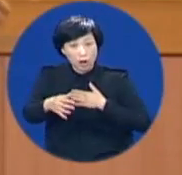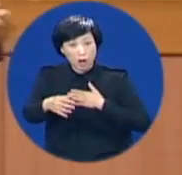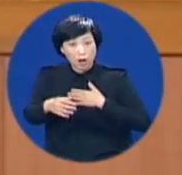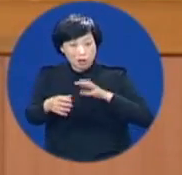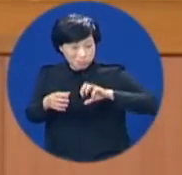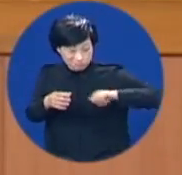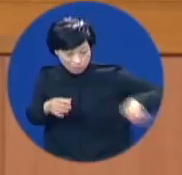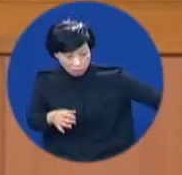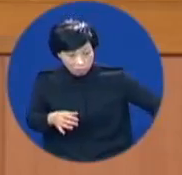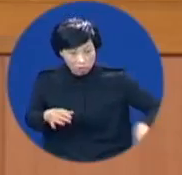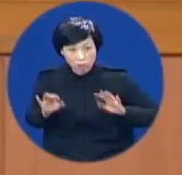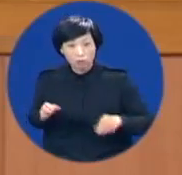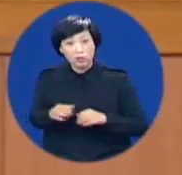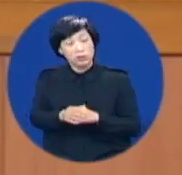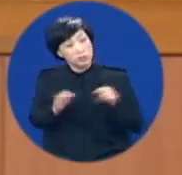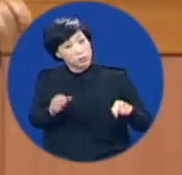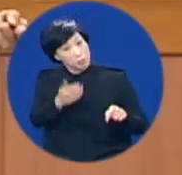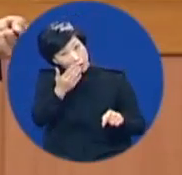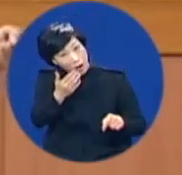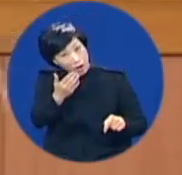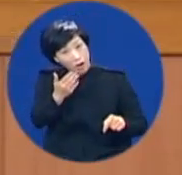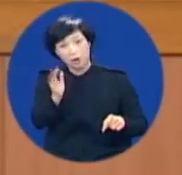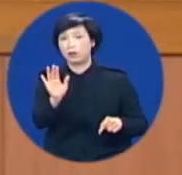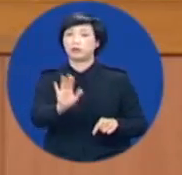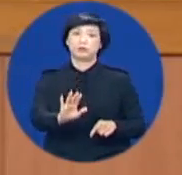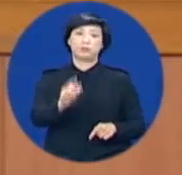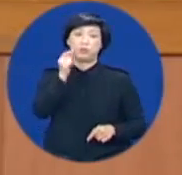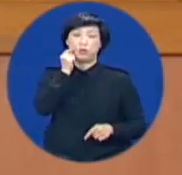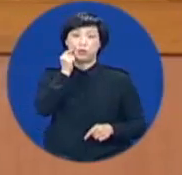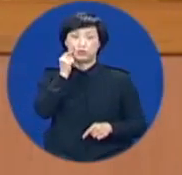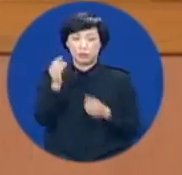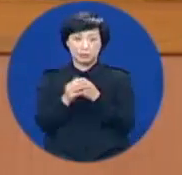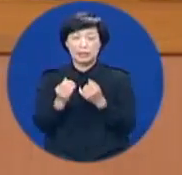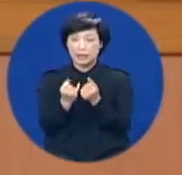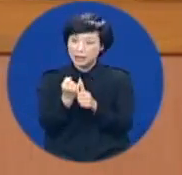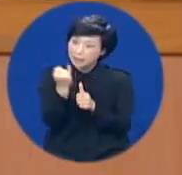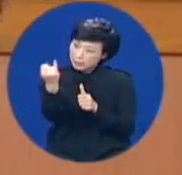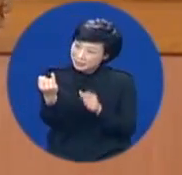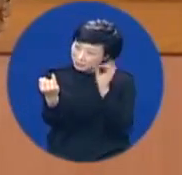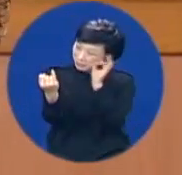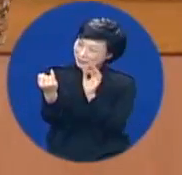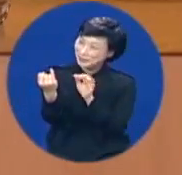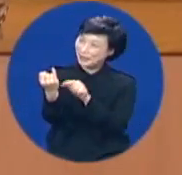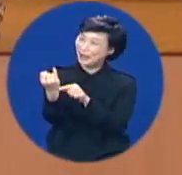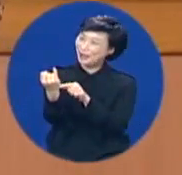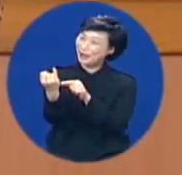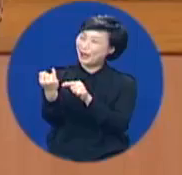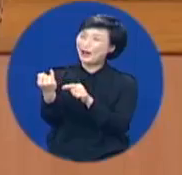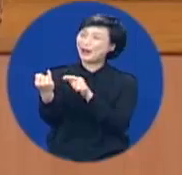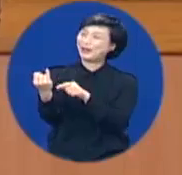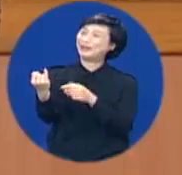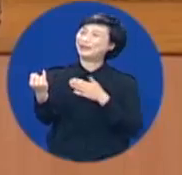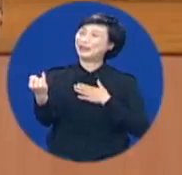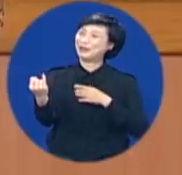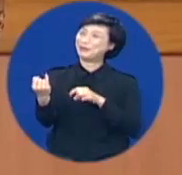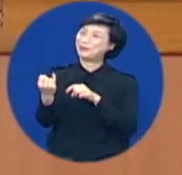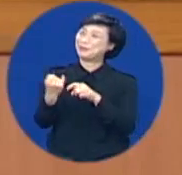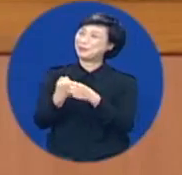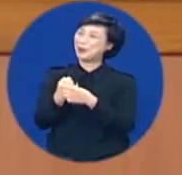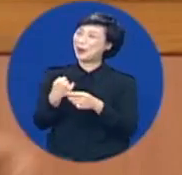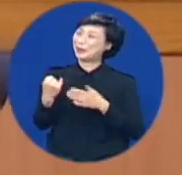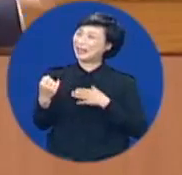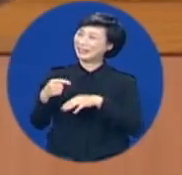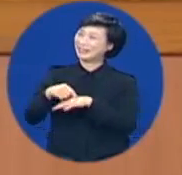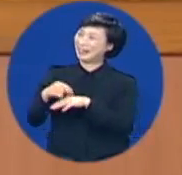다시 떼어내고 어떻게 뽑아낼 수 있겠느냐. 그래서 자기 아내를 볼 때마다 어쩌다 이렇게 내 뼈 같고 내 살